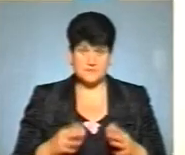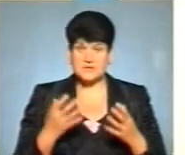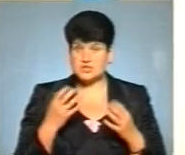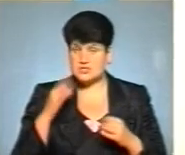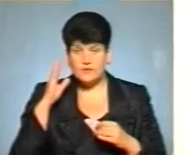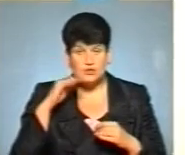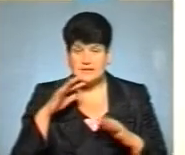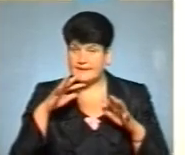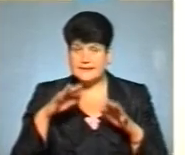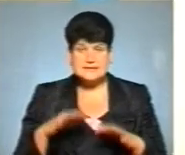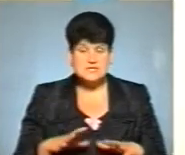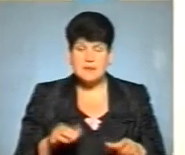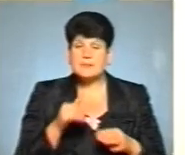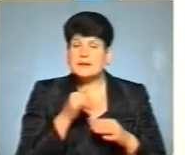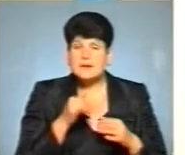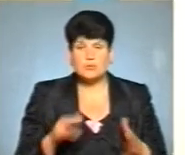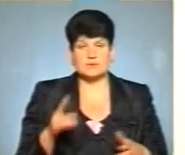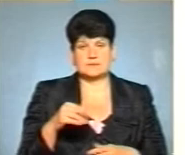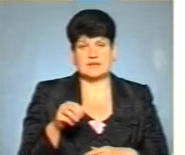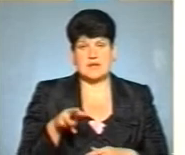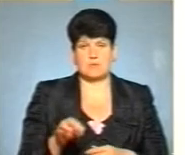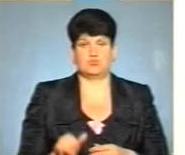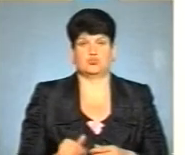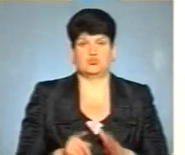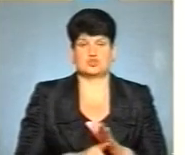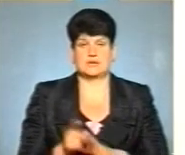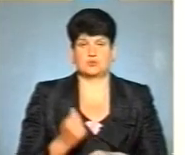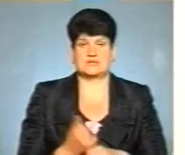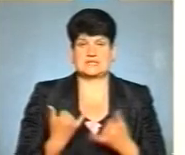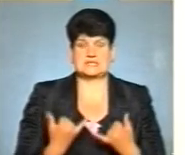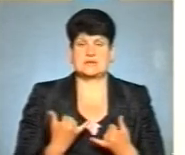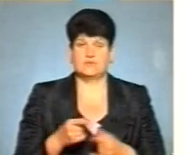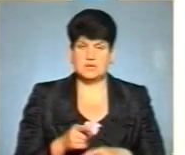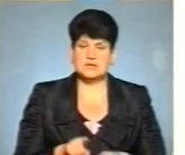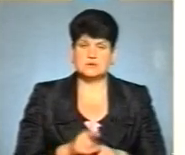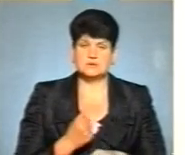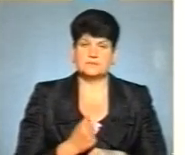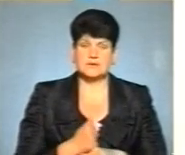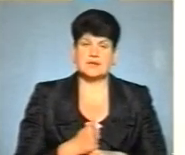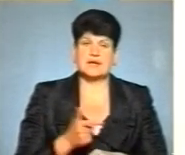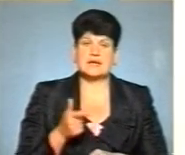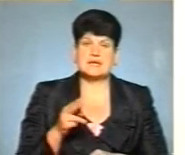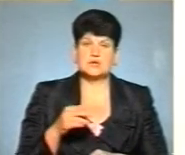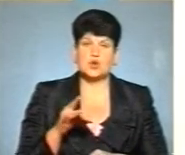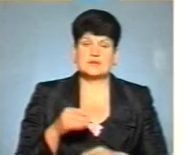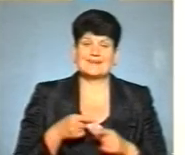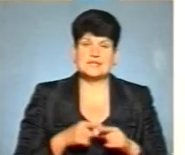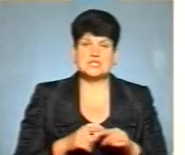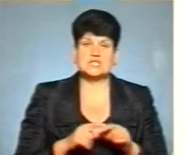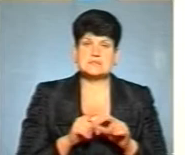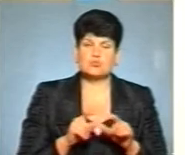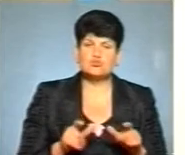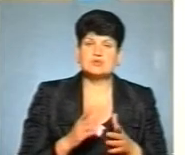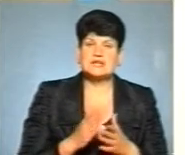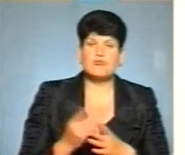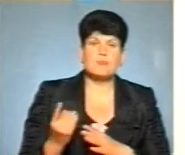річки, і ми не можемо цю дамбу починати робити зараз. Але вона теж стоїть в пріоритеті. Якщо беремо, то гідротехнічні споруди, вони йдуть в